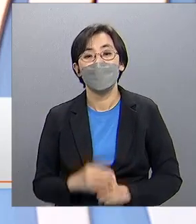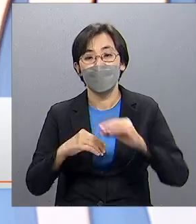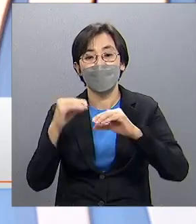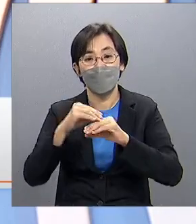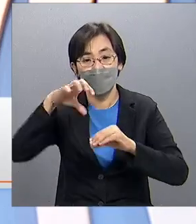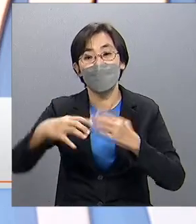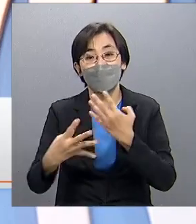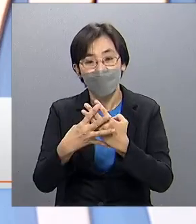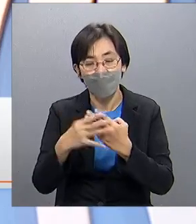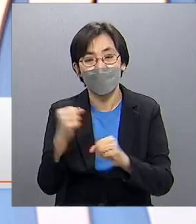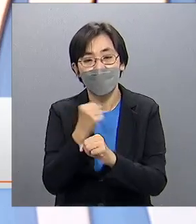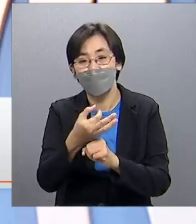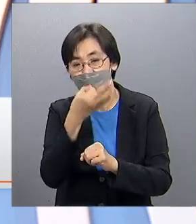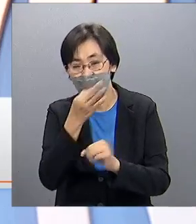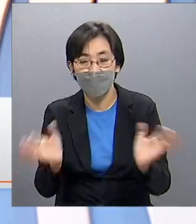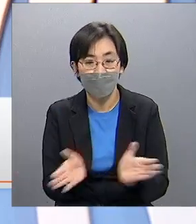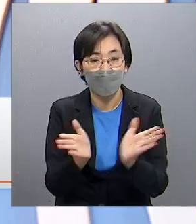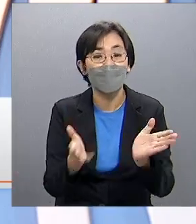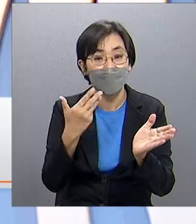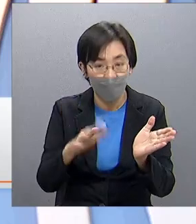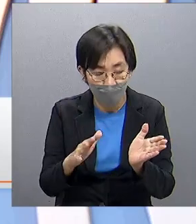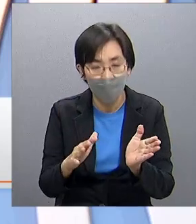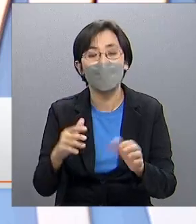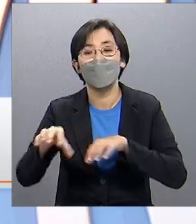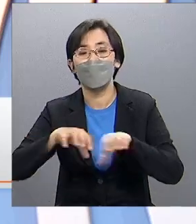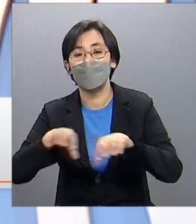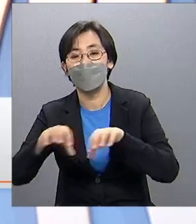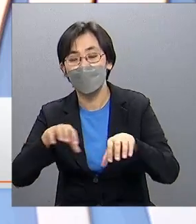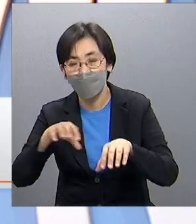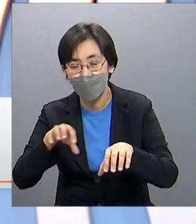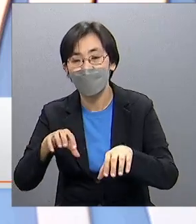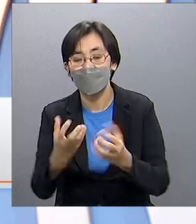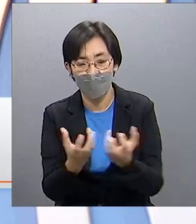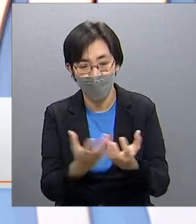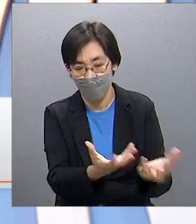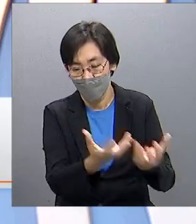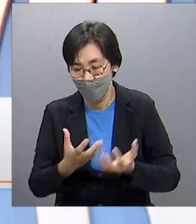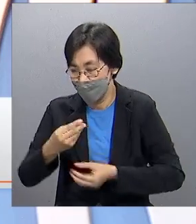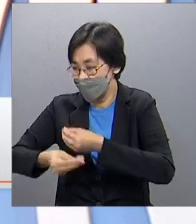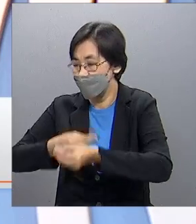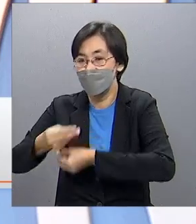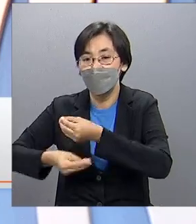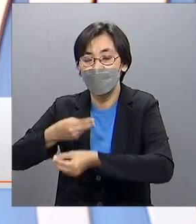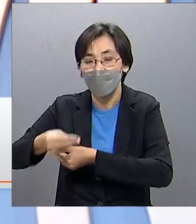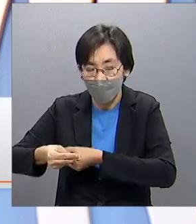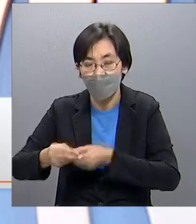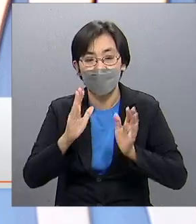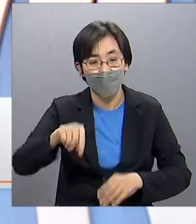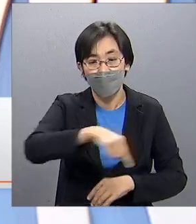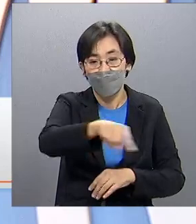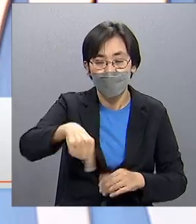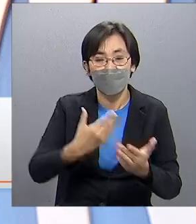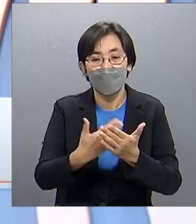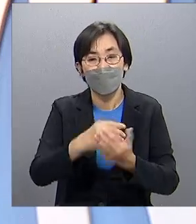ชีพแล้วโครงการยังมีการจัดหาที่จัดจำหน่ายนะคะให้กับผู้ต้องขังทำให้พวกเขามีรายได้อีกด้วย